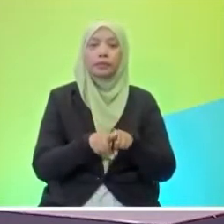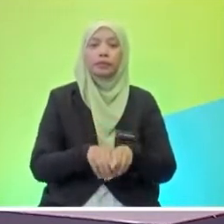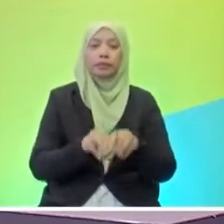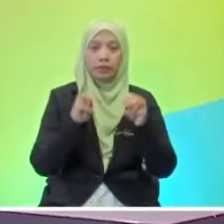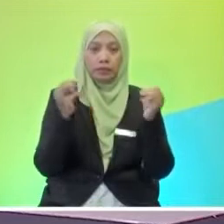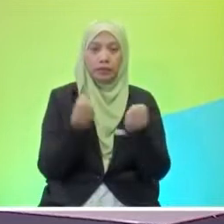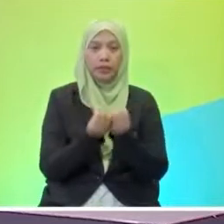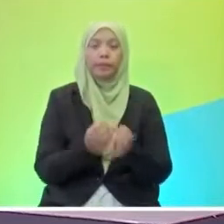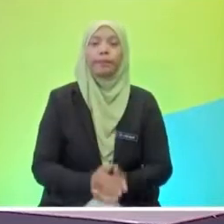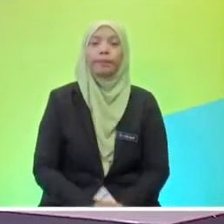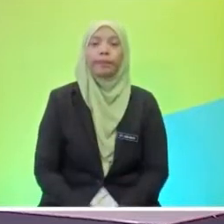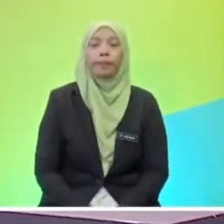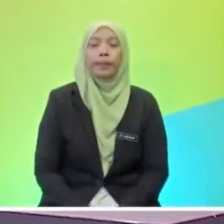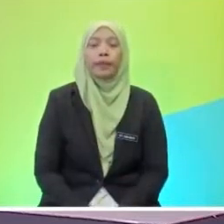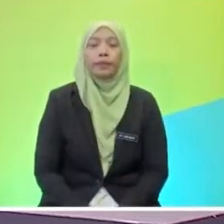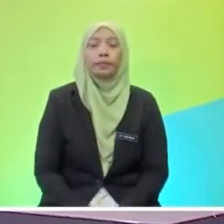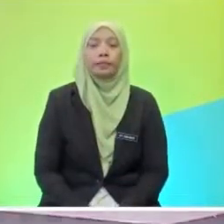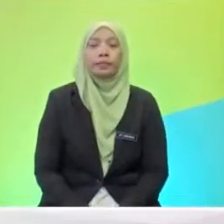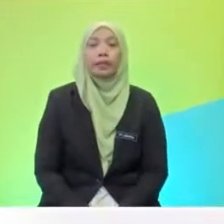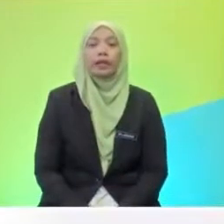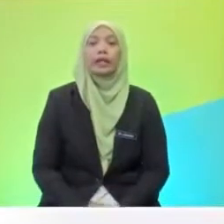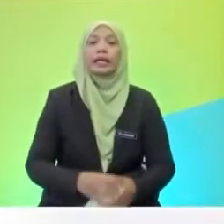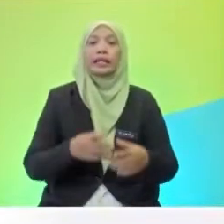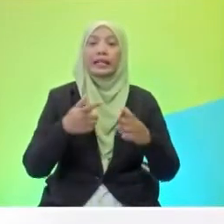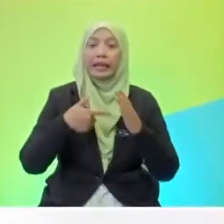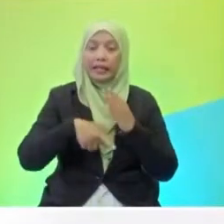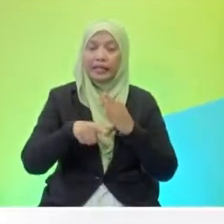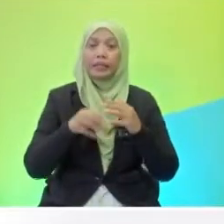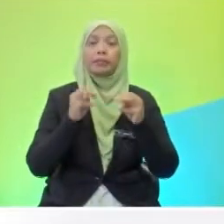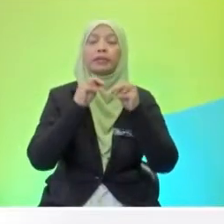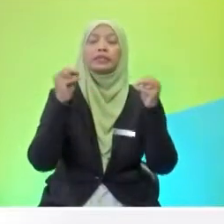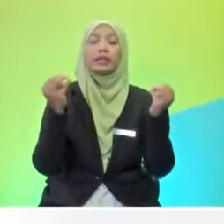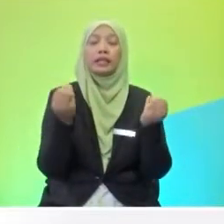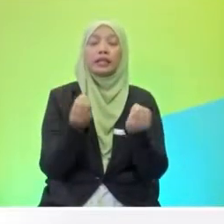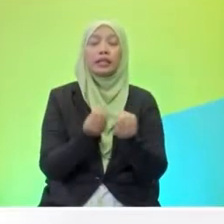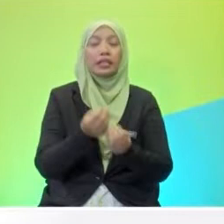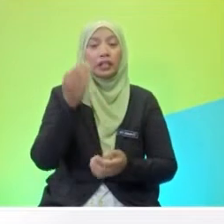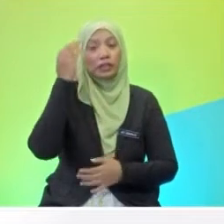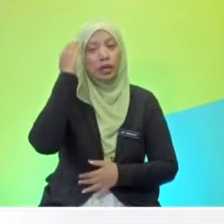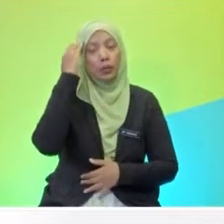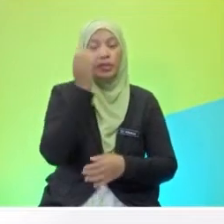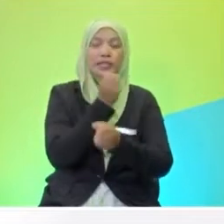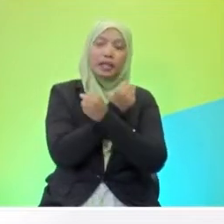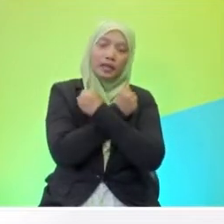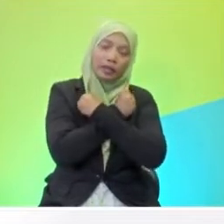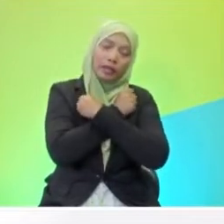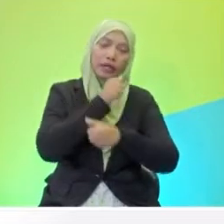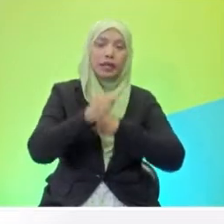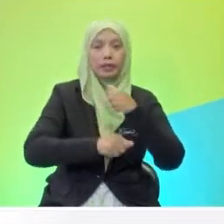kesan baik dia ah melahirkan masyarakat prihatin dan penyaian terhadap alas kita oke